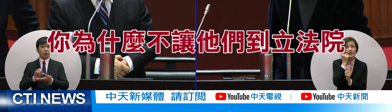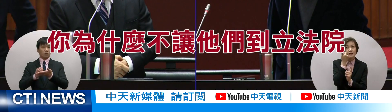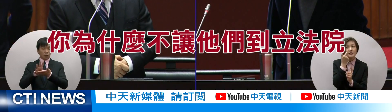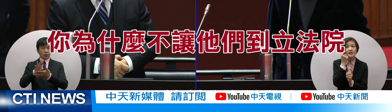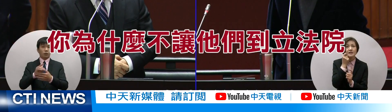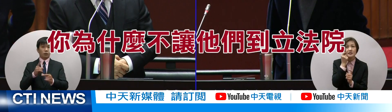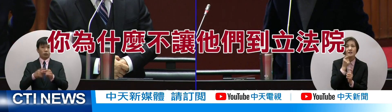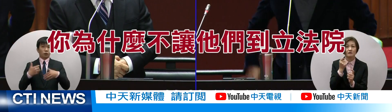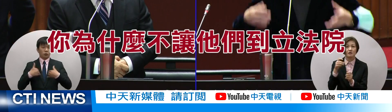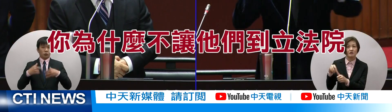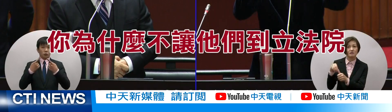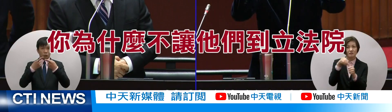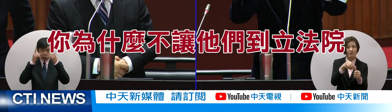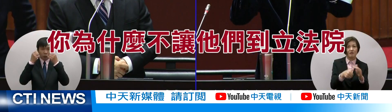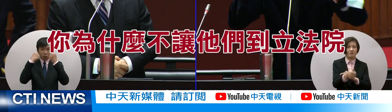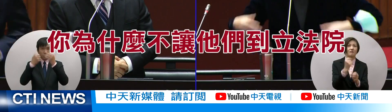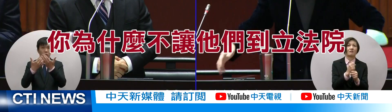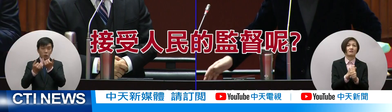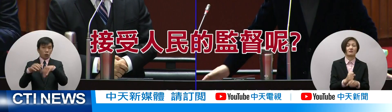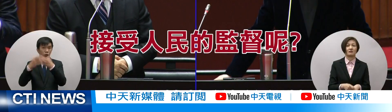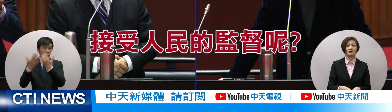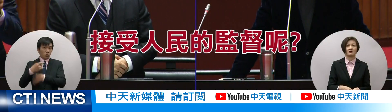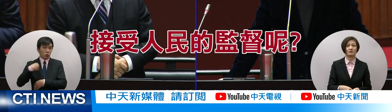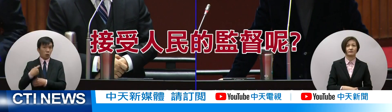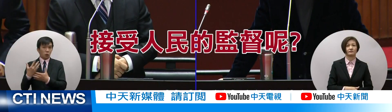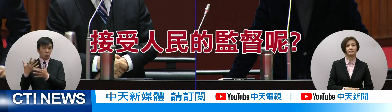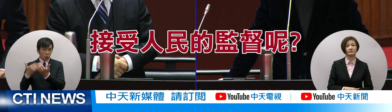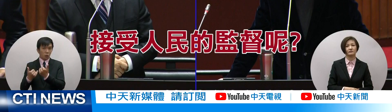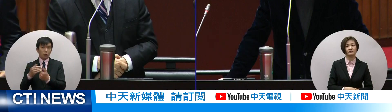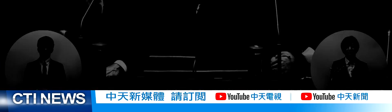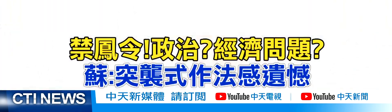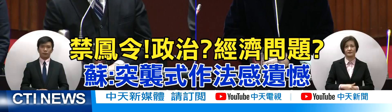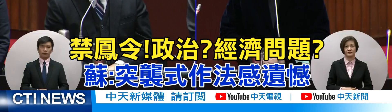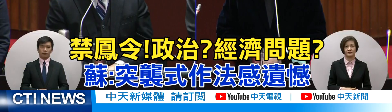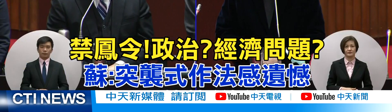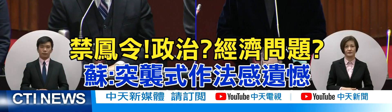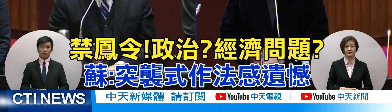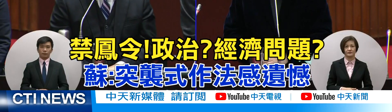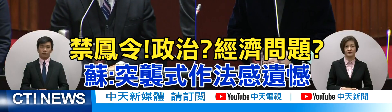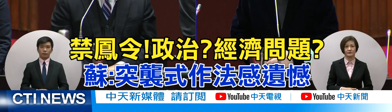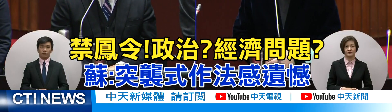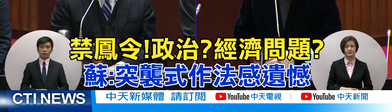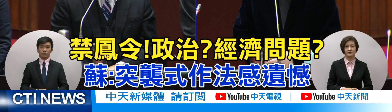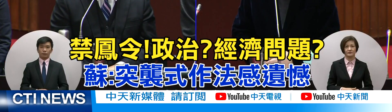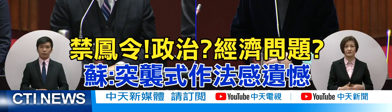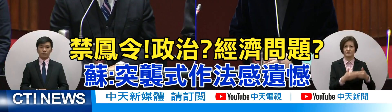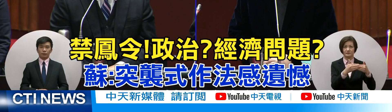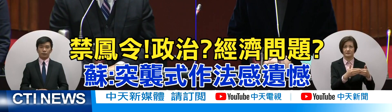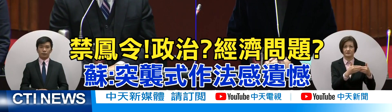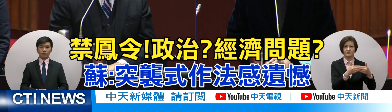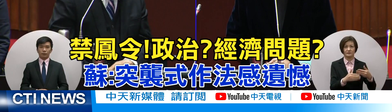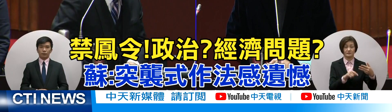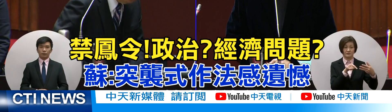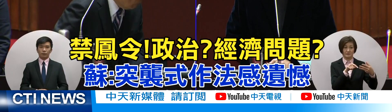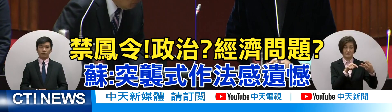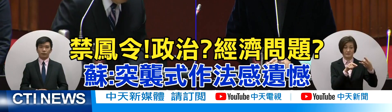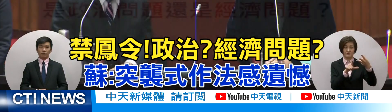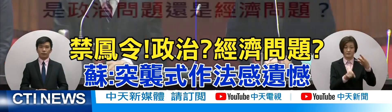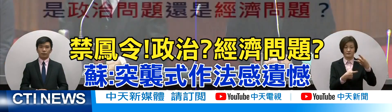大学毕业的学生，如果都是我的学生，我很乐意。去年的 损益，大陆啊，从3月1日